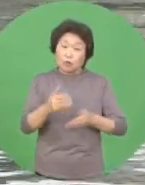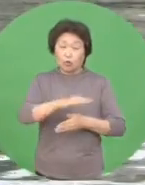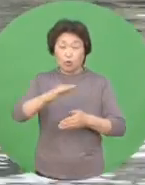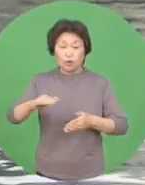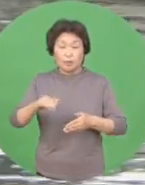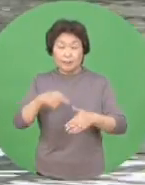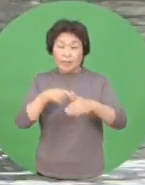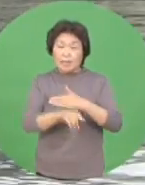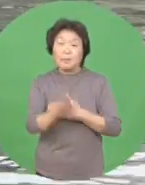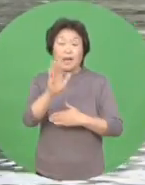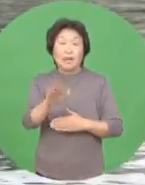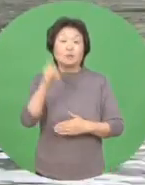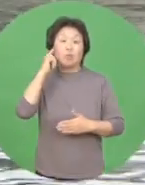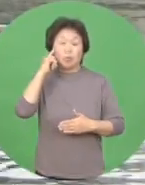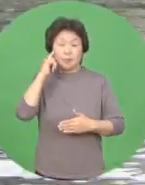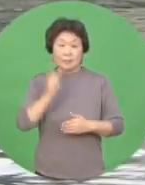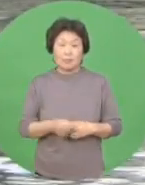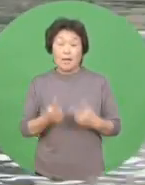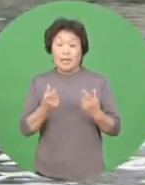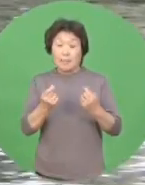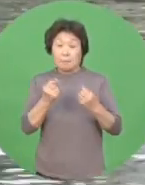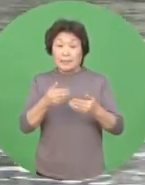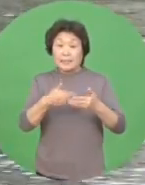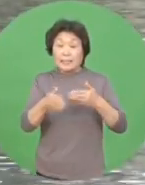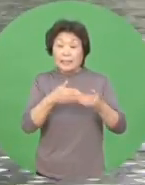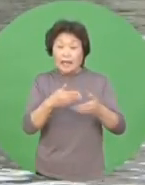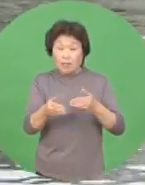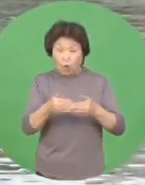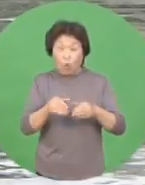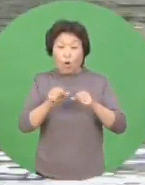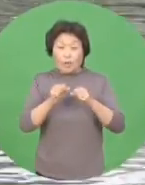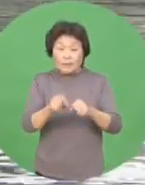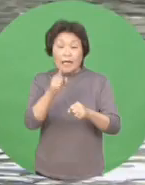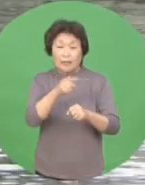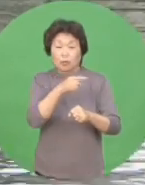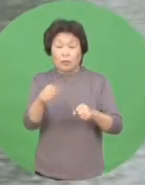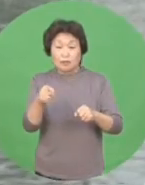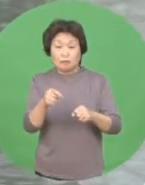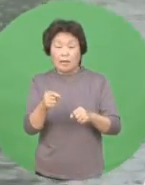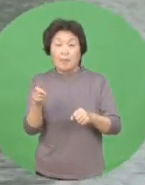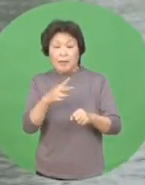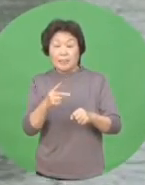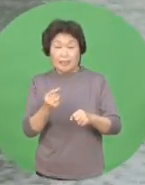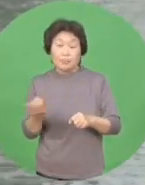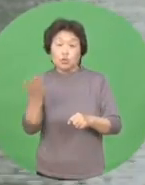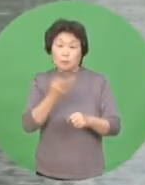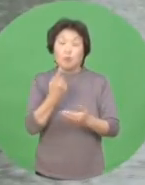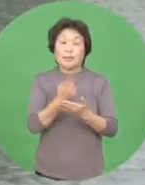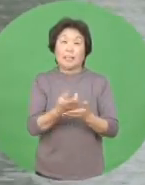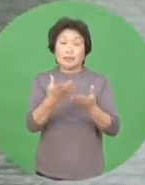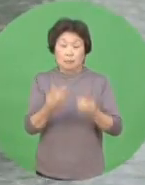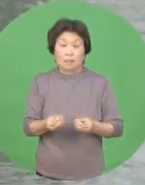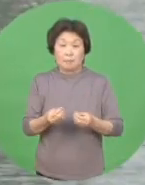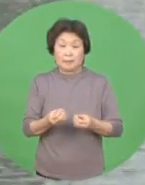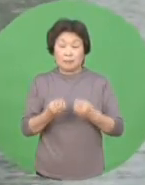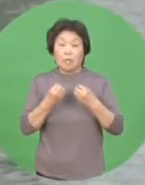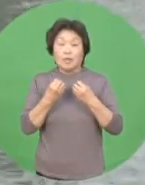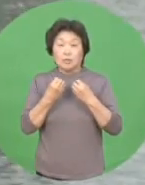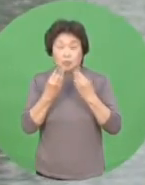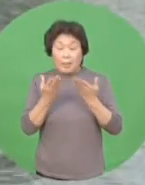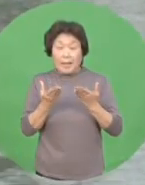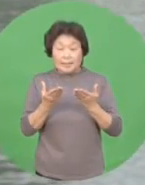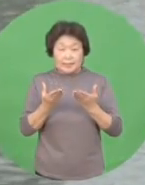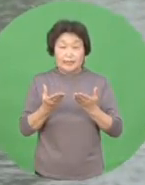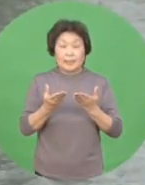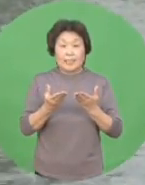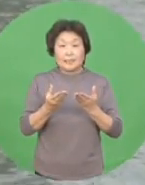います。やっぱり一遍やった子はね、また次も参加してくれますしね。 この素晴らしい新町川の環境というものを